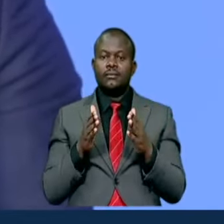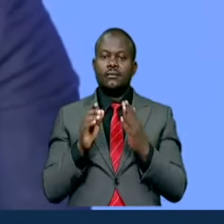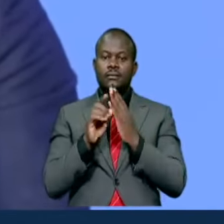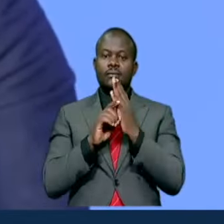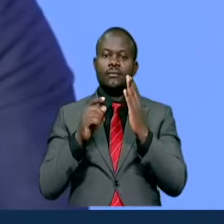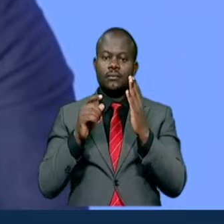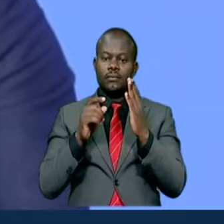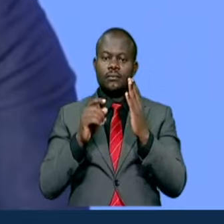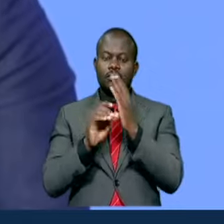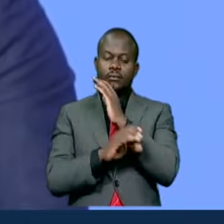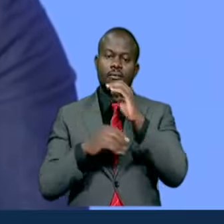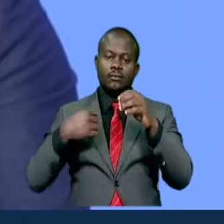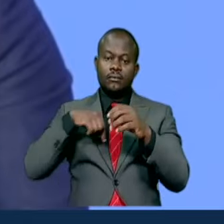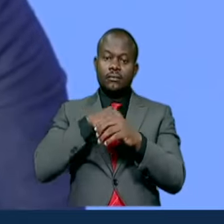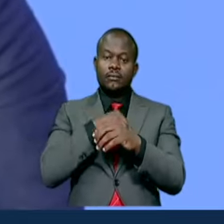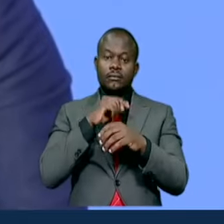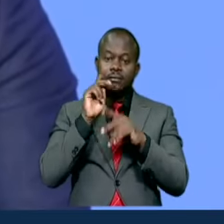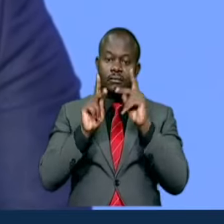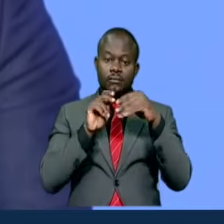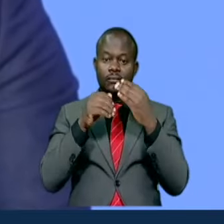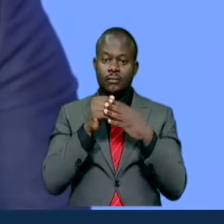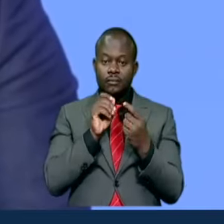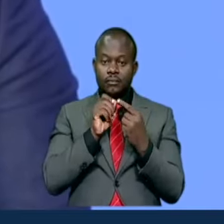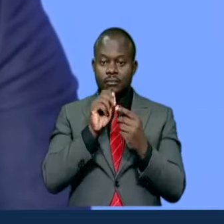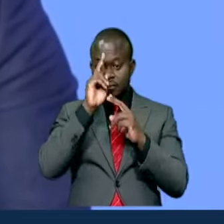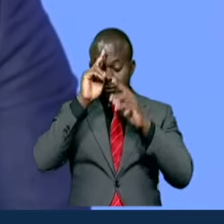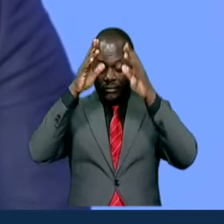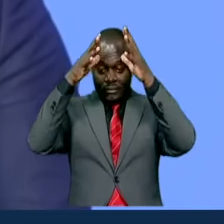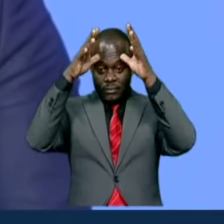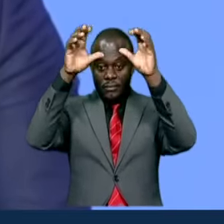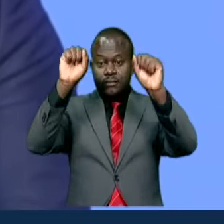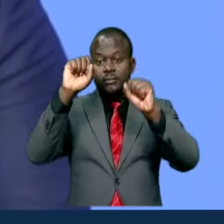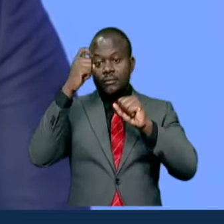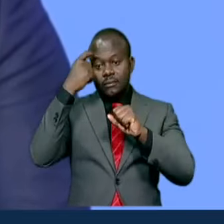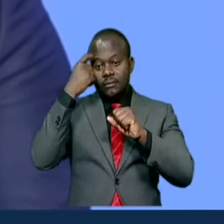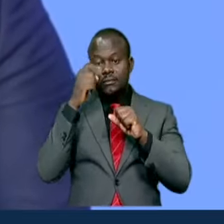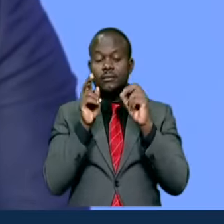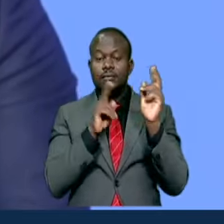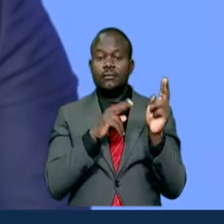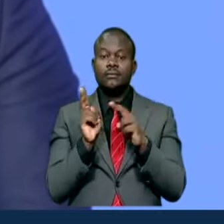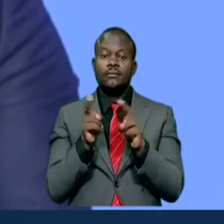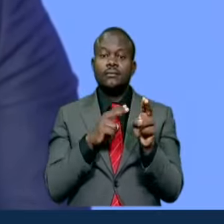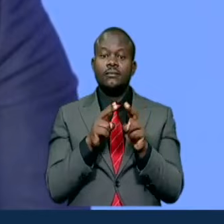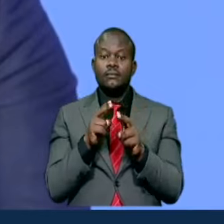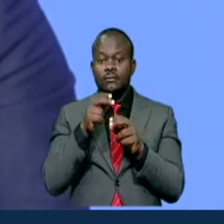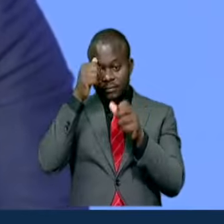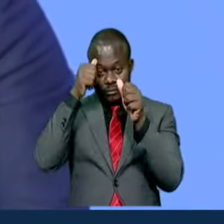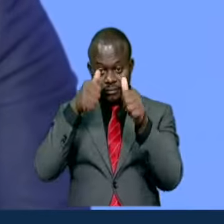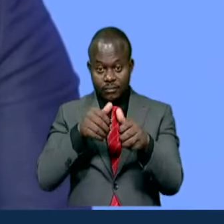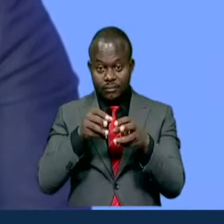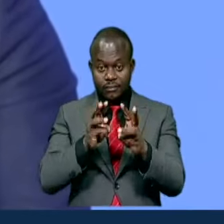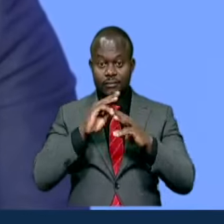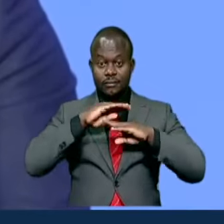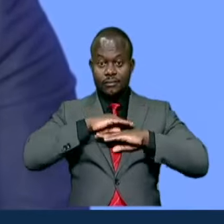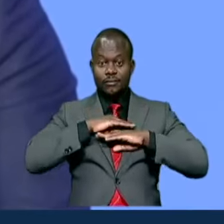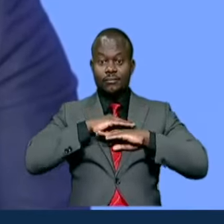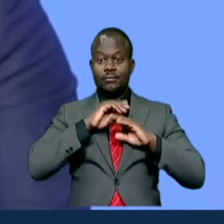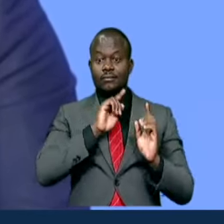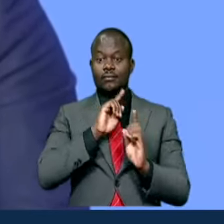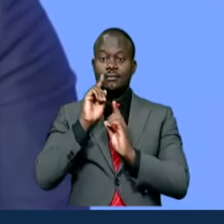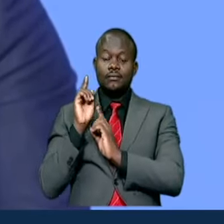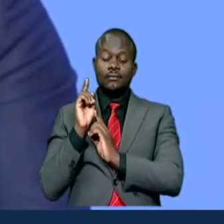ka igihugu cyacu n'abantu batuka nyakubahwa Perezida wa Repubulika, ubundi dukurikije uburyo twiyizeye n'ingabo